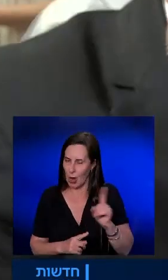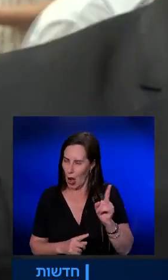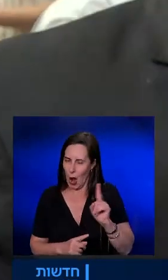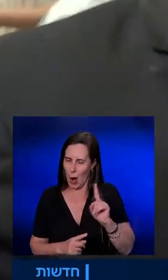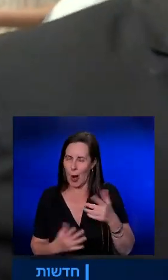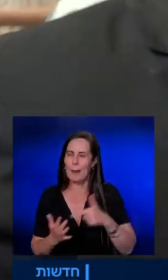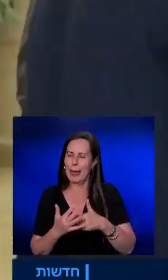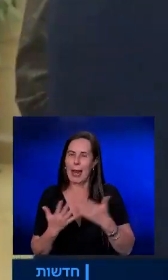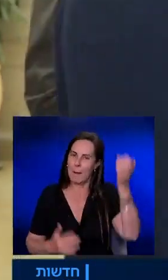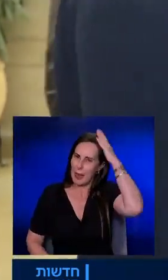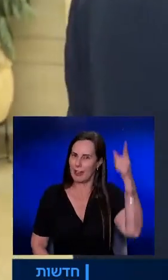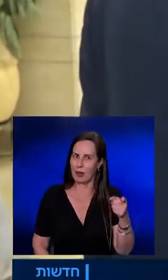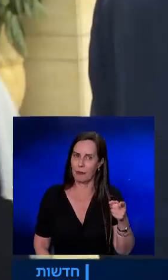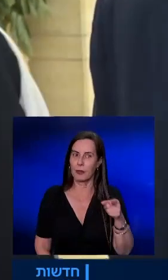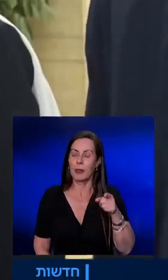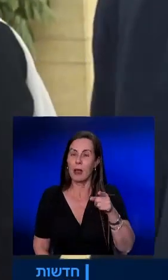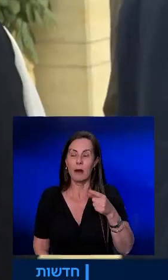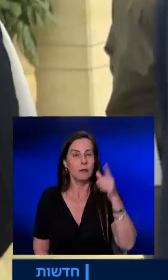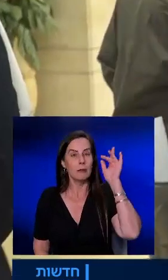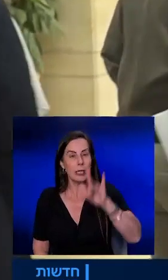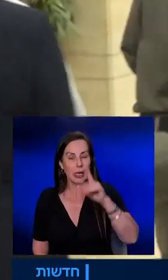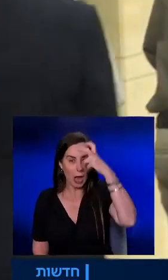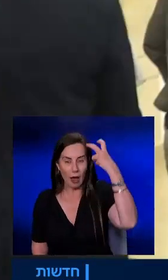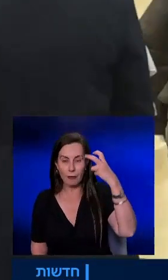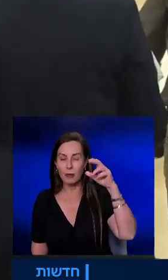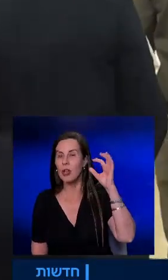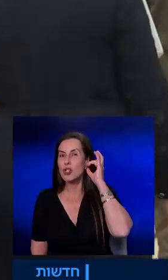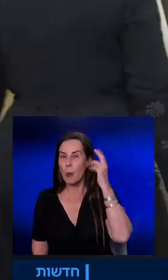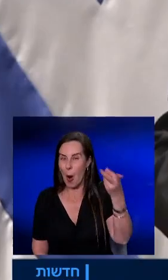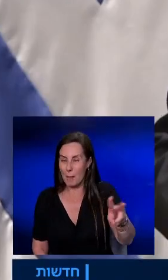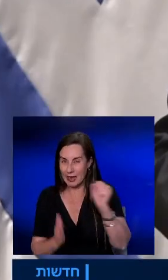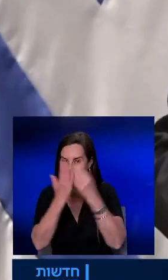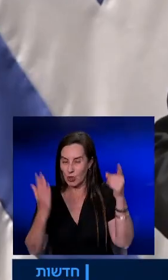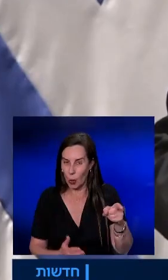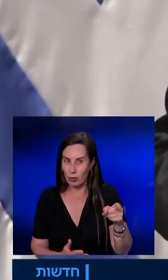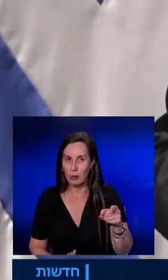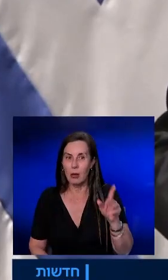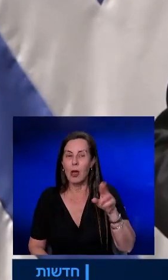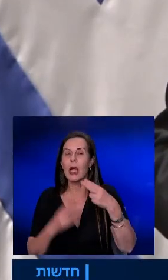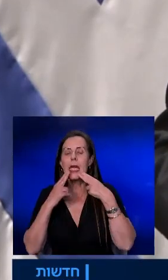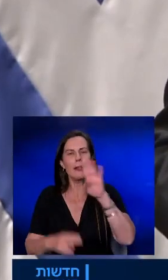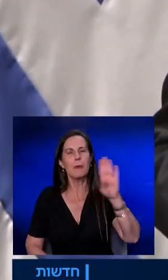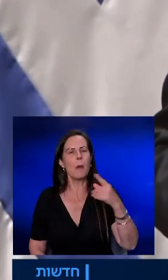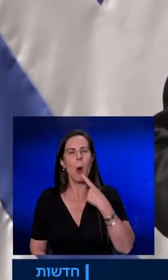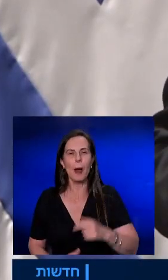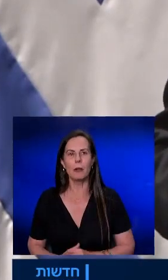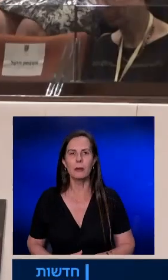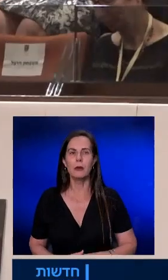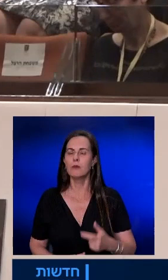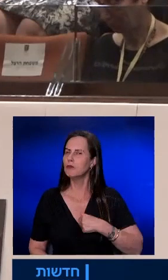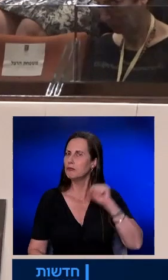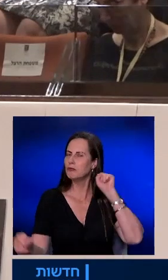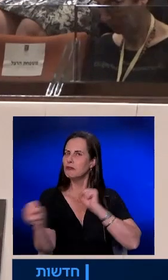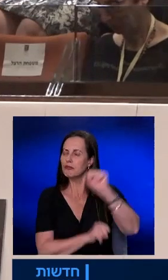רק מבן גביר. על הודעת הגינוי של רע"מ להרג עיתונאית אל ג'זירה בג'נין, הגיב נתניהו כך. אני מוחה בתוקף